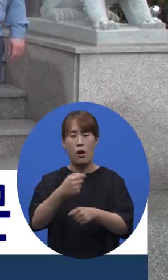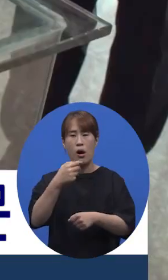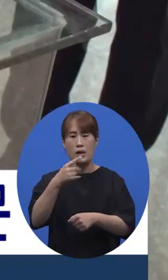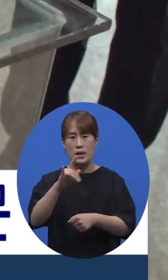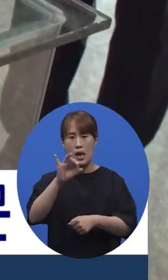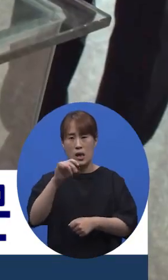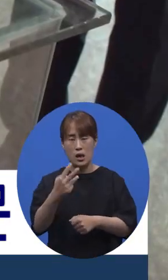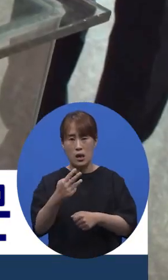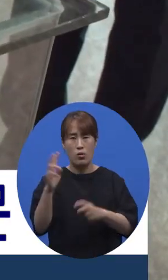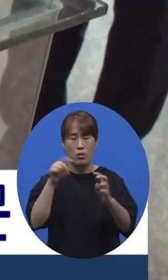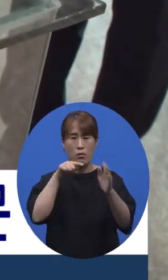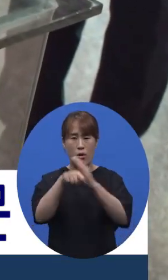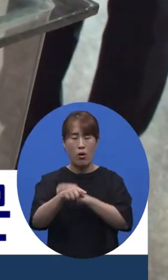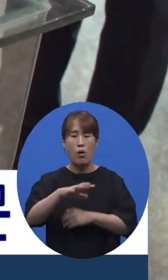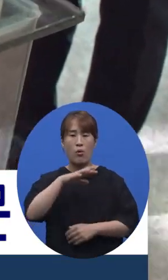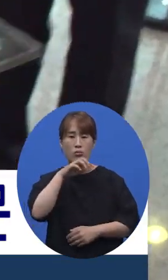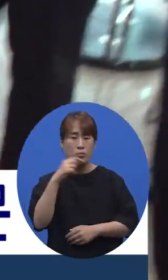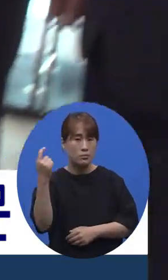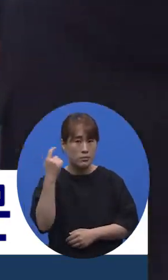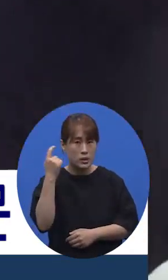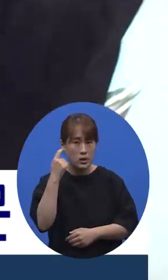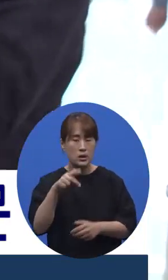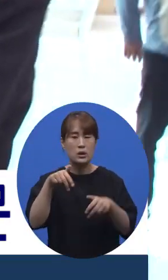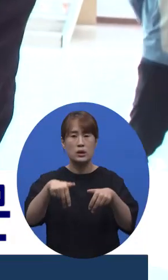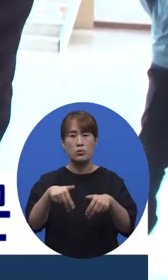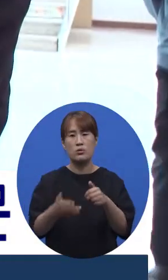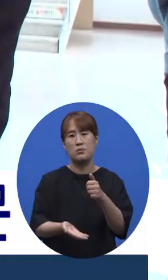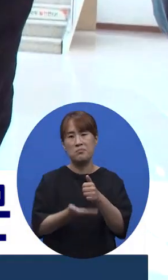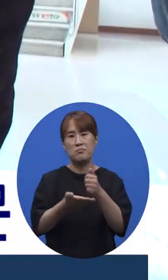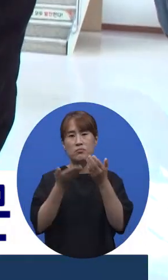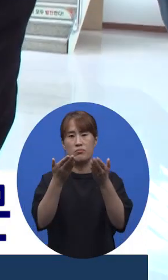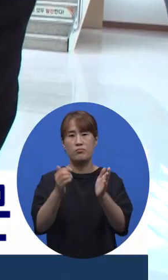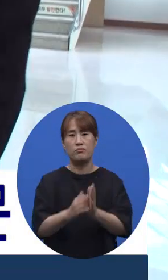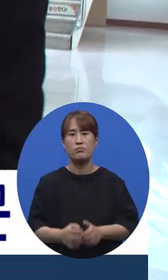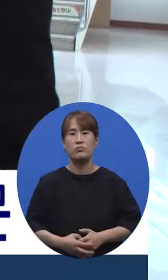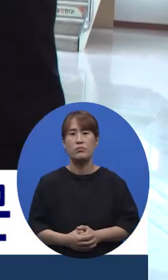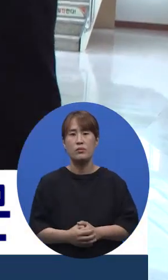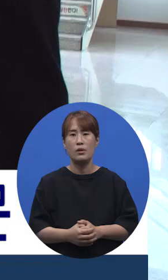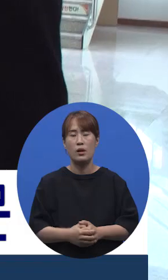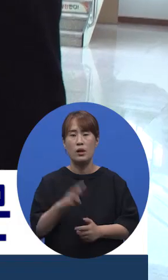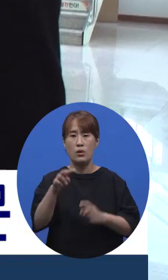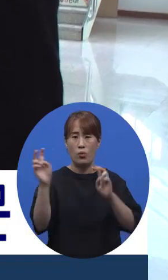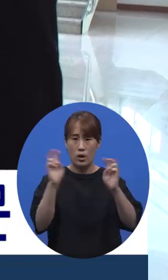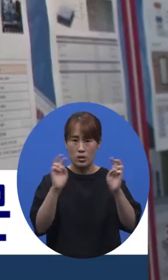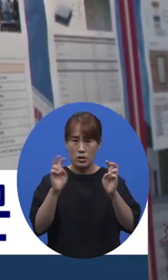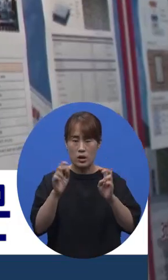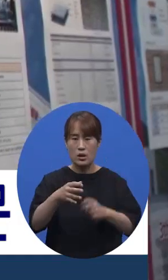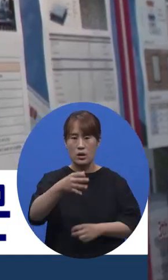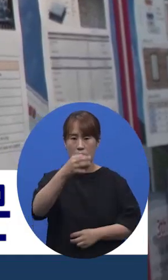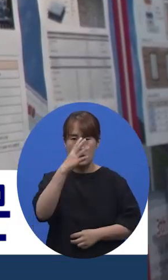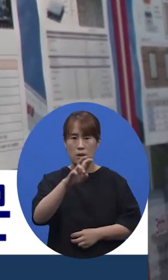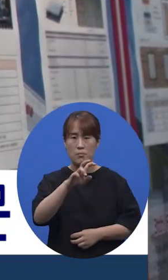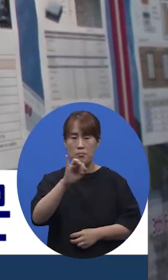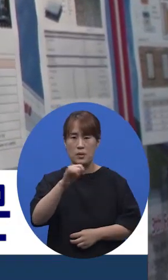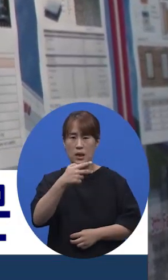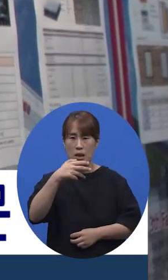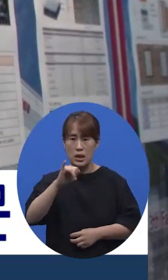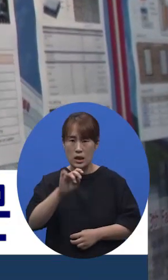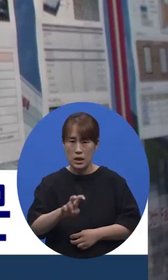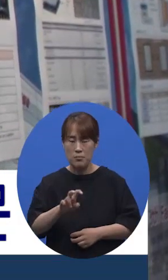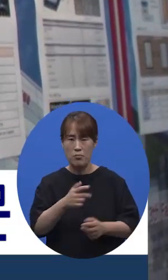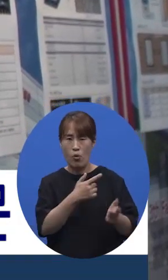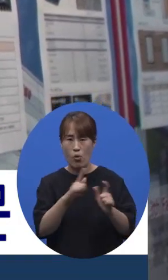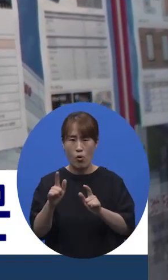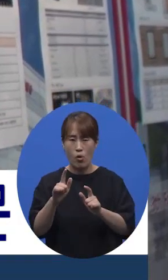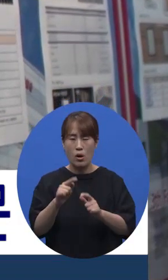3 1 하이텍 을 방문해 애로사항을 청취하고 직원들을 격려했습니다 이 업체는 기능성 필리 민